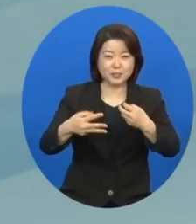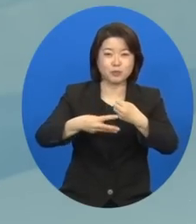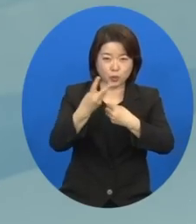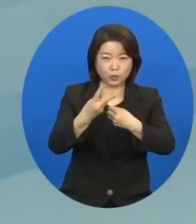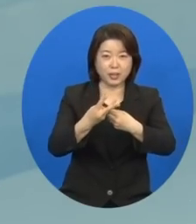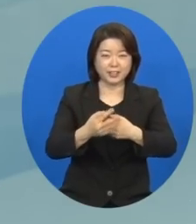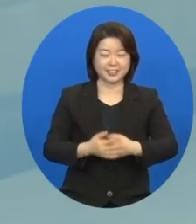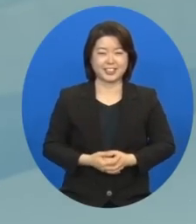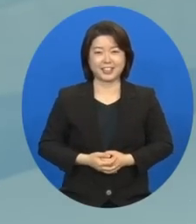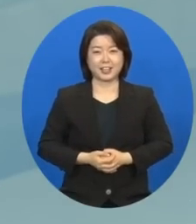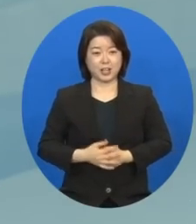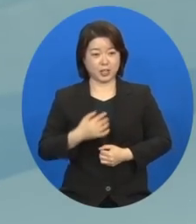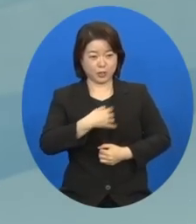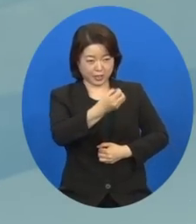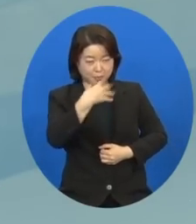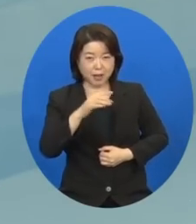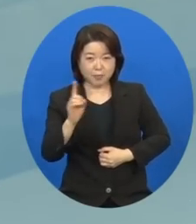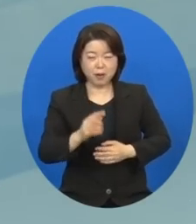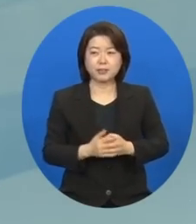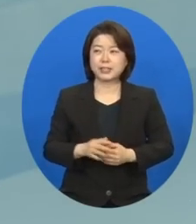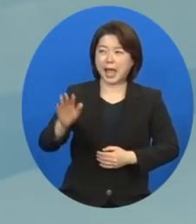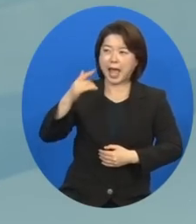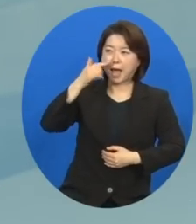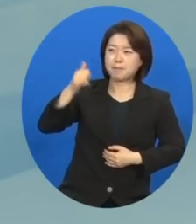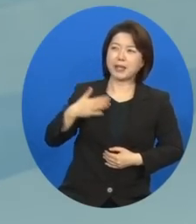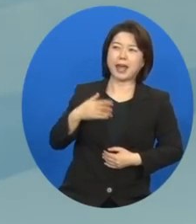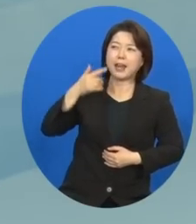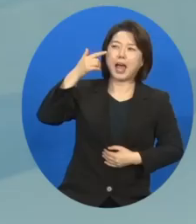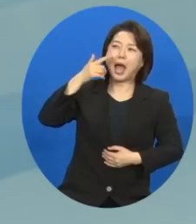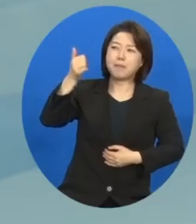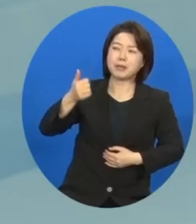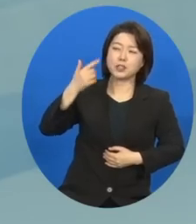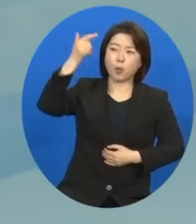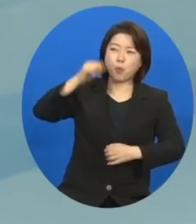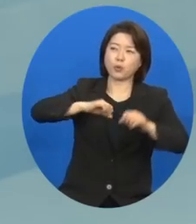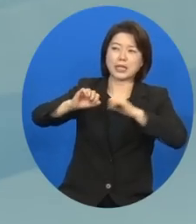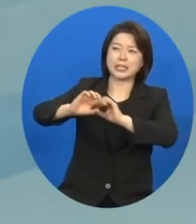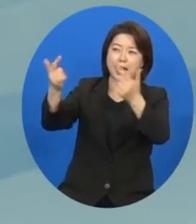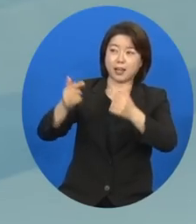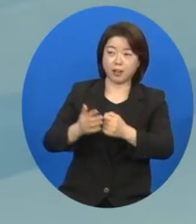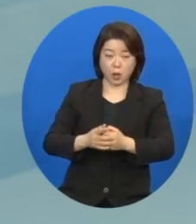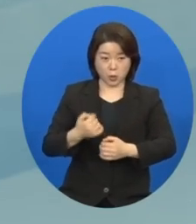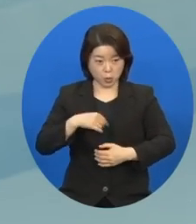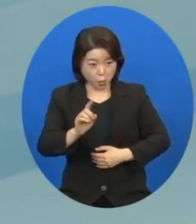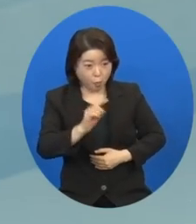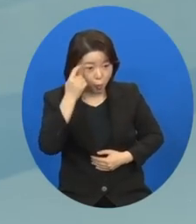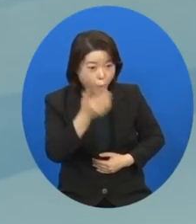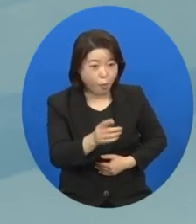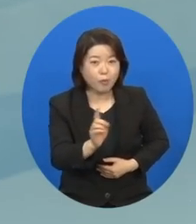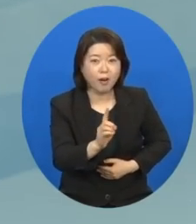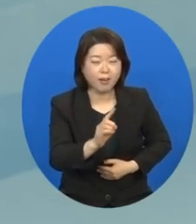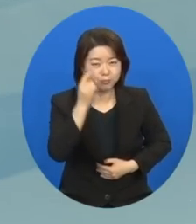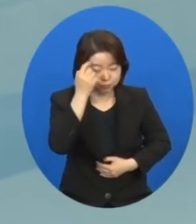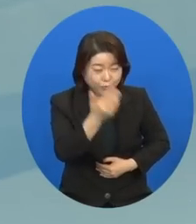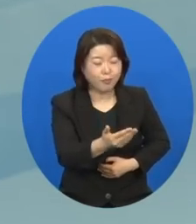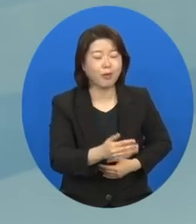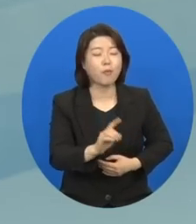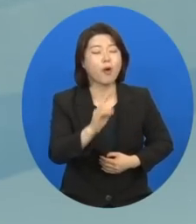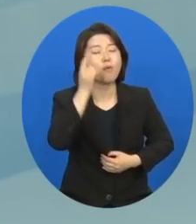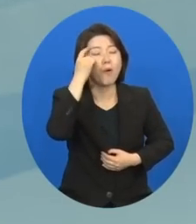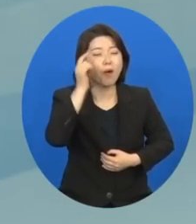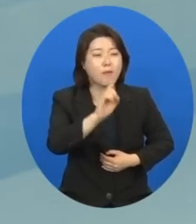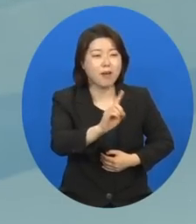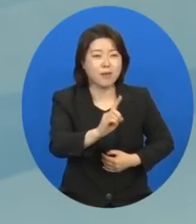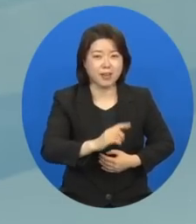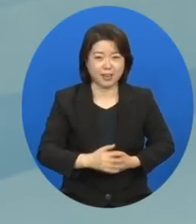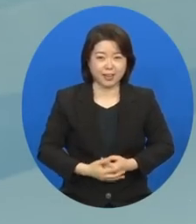근데 얘가 저한테 그러는 거예요. 아빠, 저는 아빠처럼 목회 안 할 거예요. 또 그러는 거예요. 얘는 또 뭔가 싶어가지고 제가 물어봤어요. 너 왜